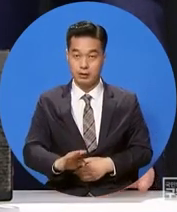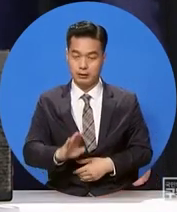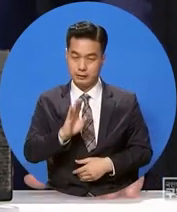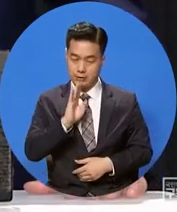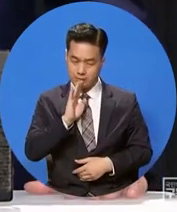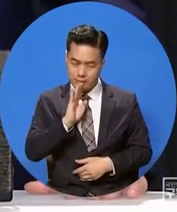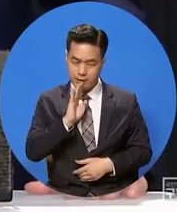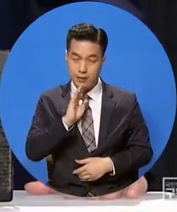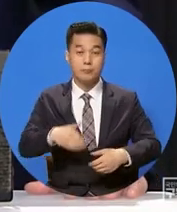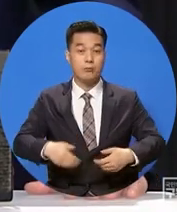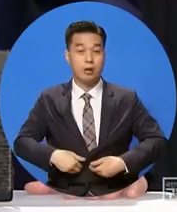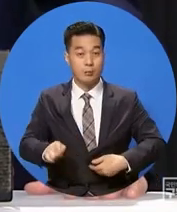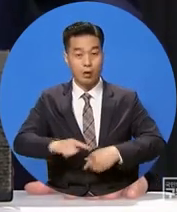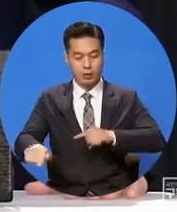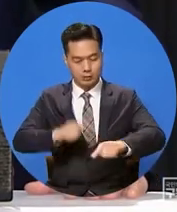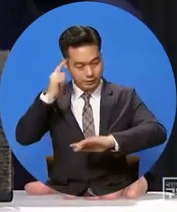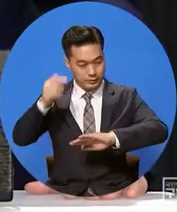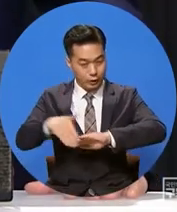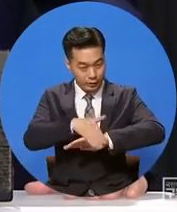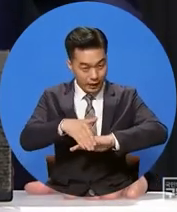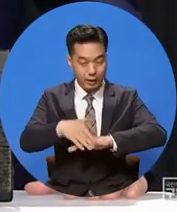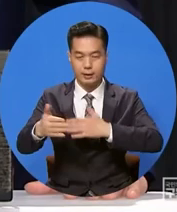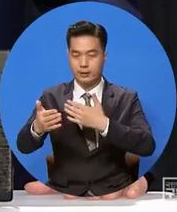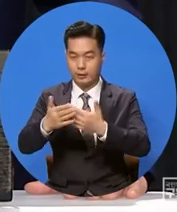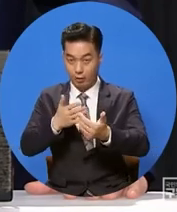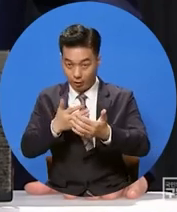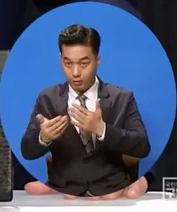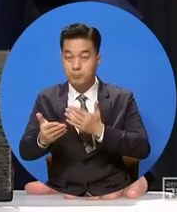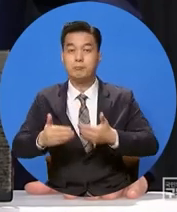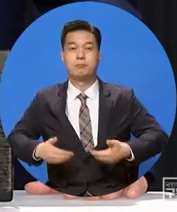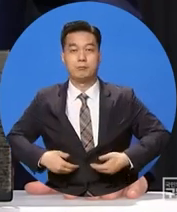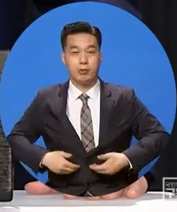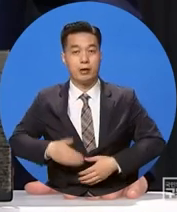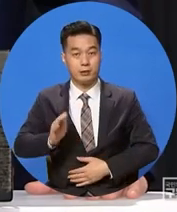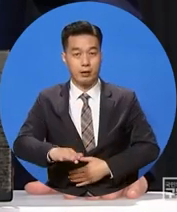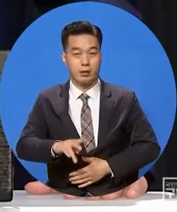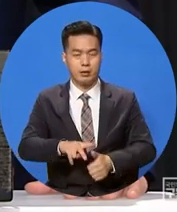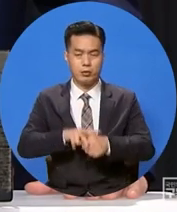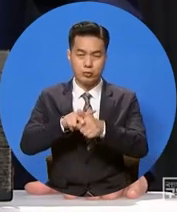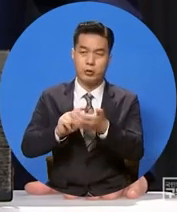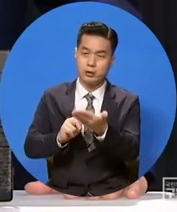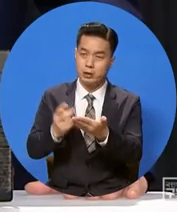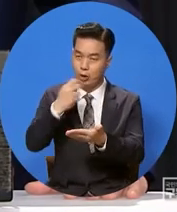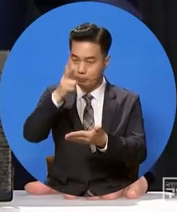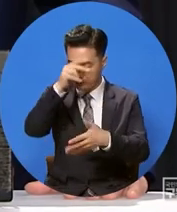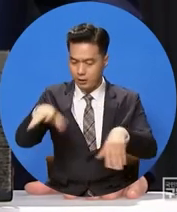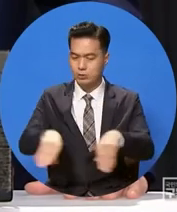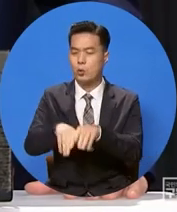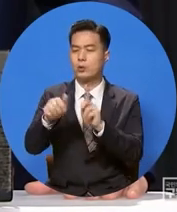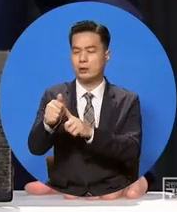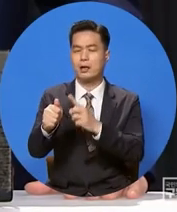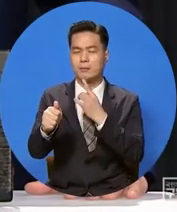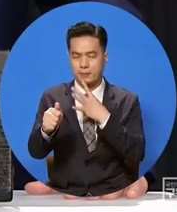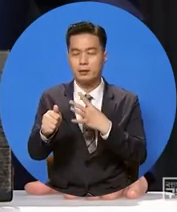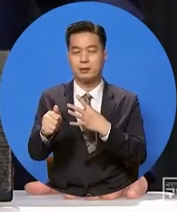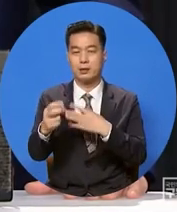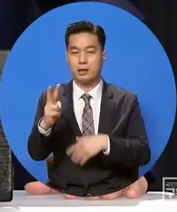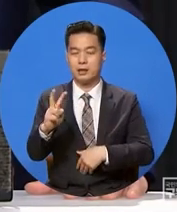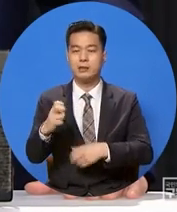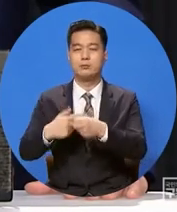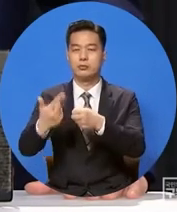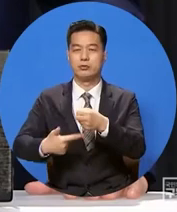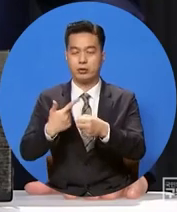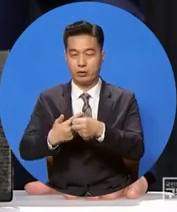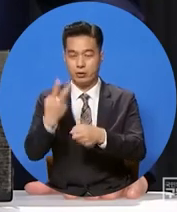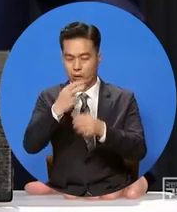붙어야 할 거는 정책과 경륜인데 네. 후보님은 검찰 조작밖에 안 하셨어요. 26년간 검사만